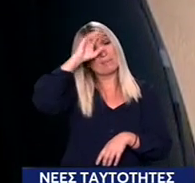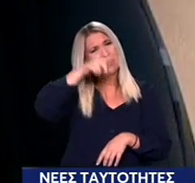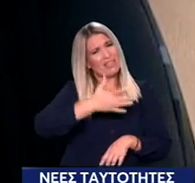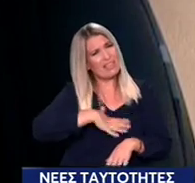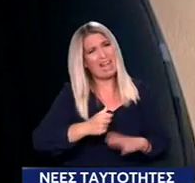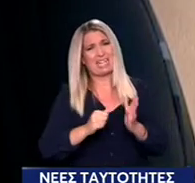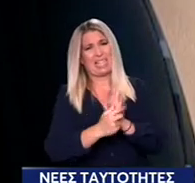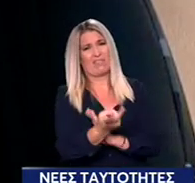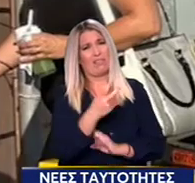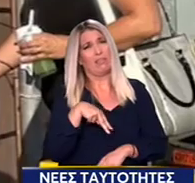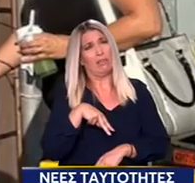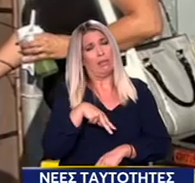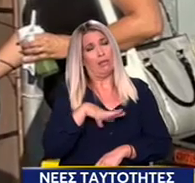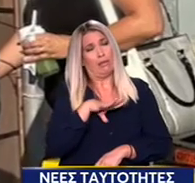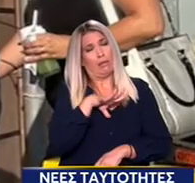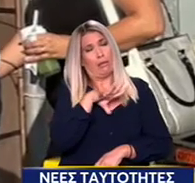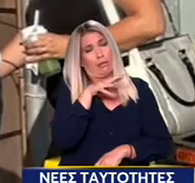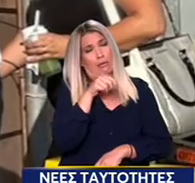ταυτότητα.